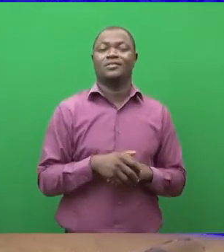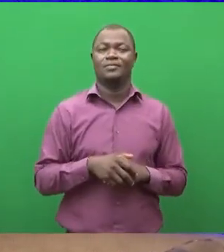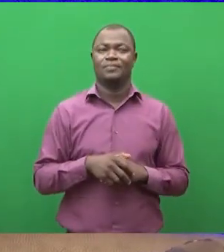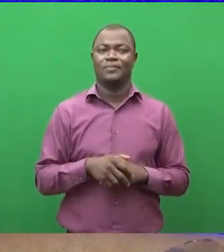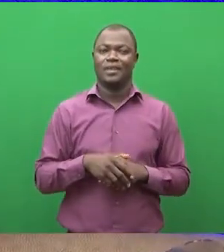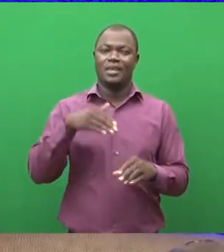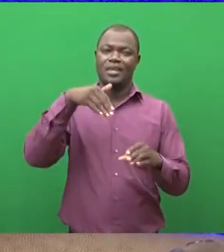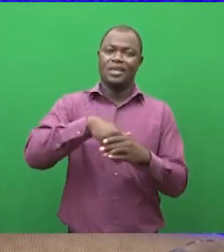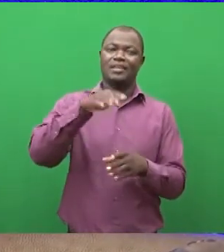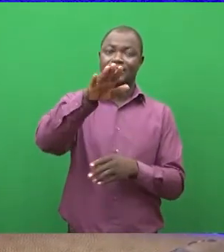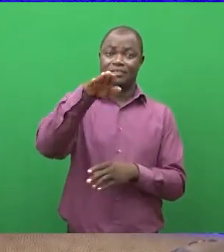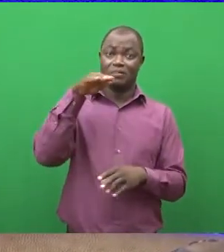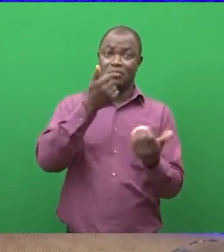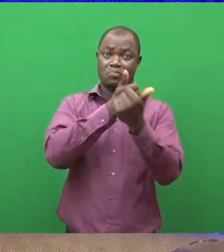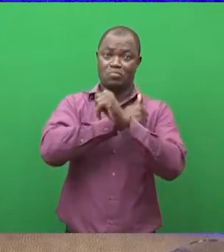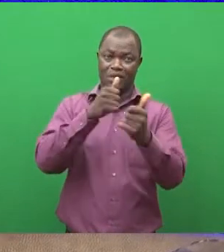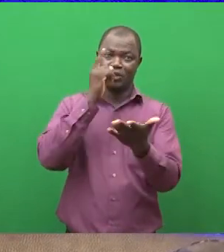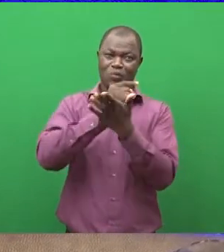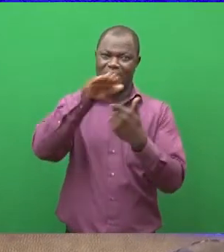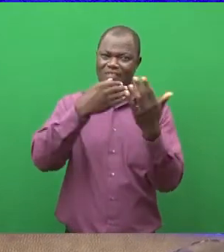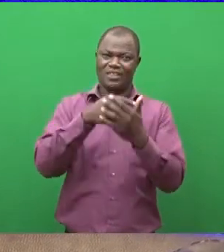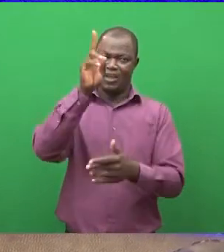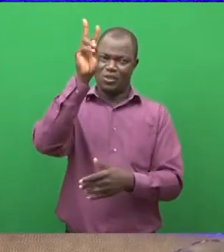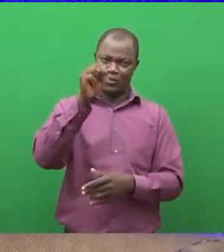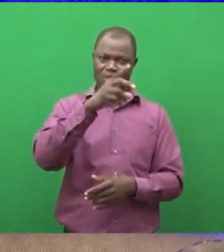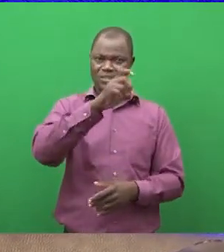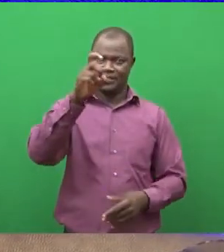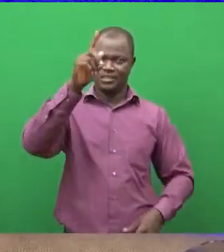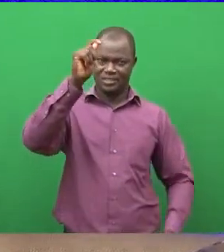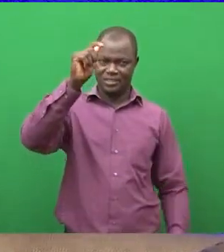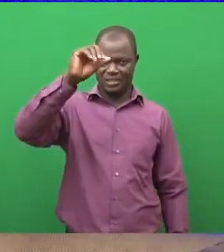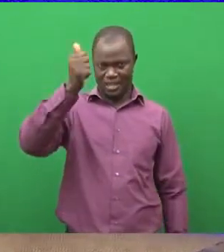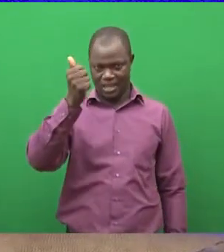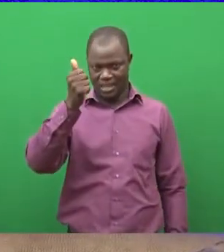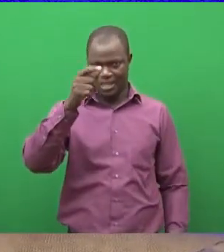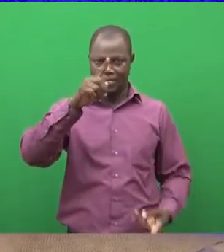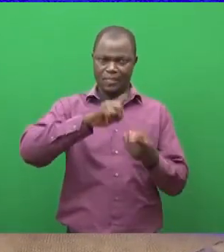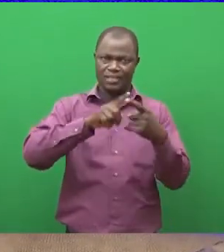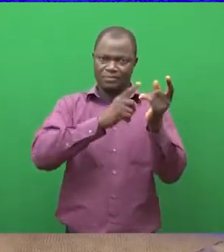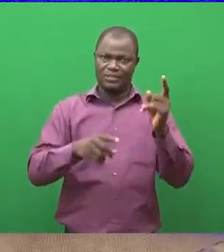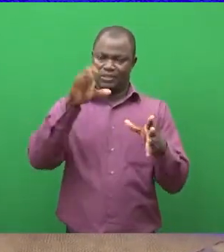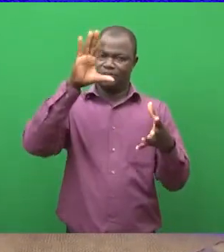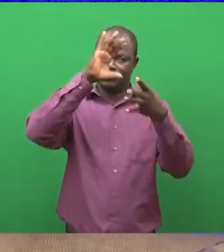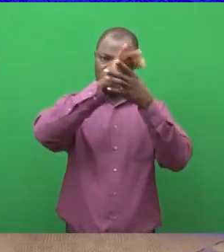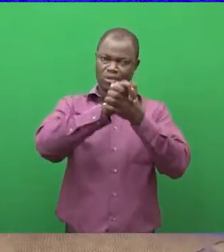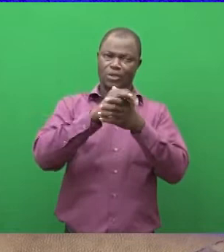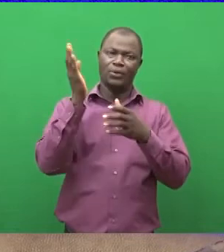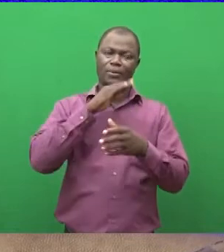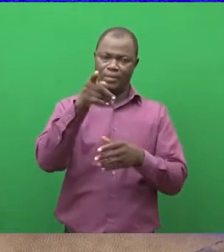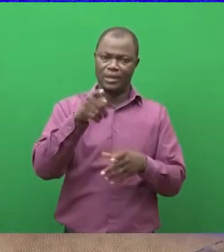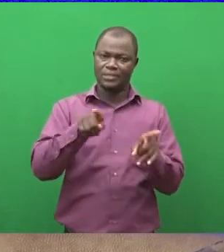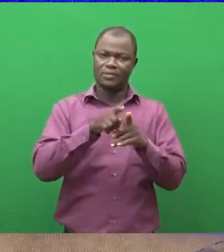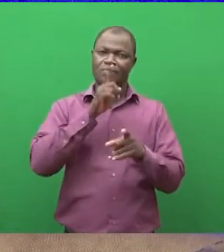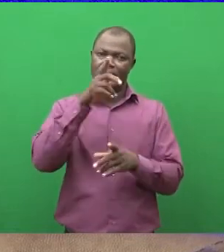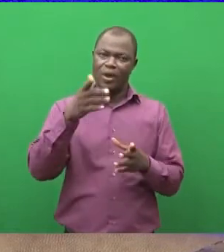Vadikani muZimbabwe itsva zvinhu zvichiitwa zvitsva ZTA neministry yavakabatana naye nevamwe vanoshanda nawo vari